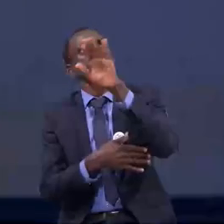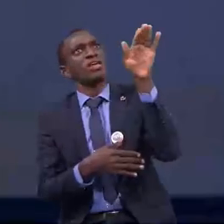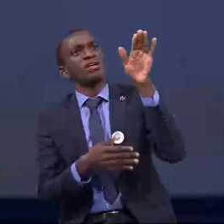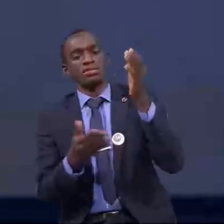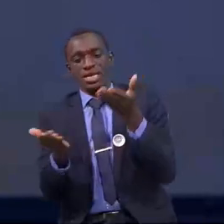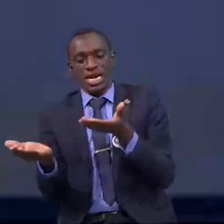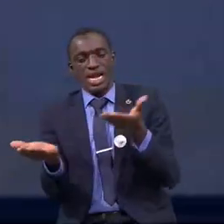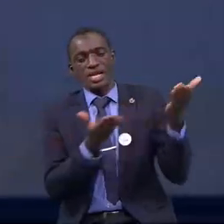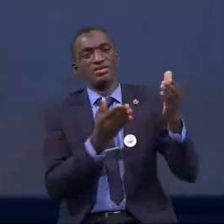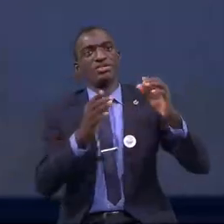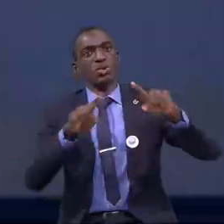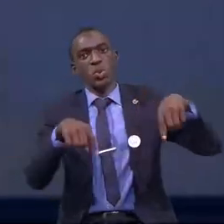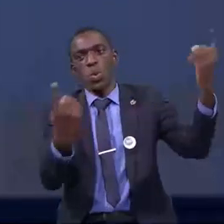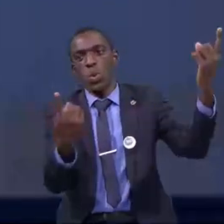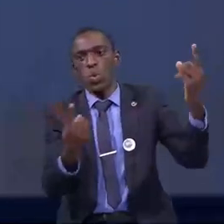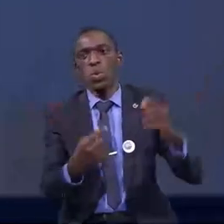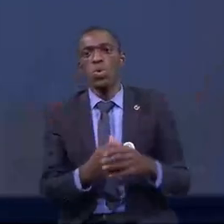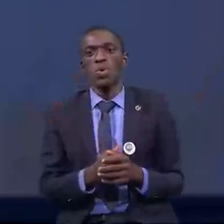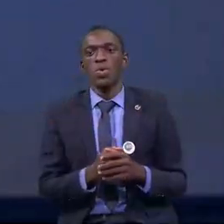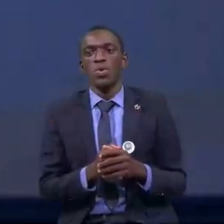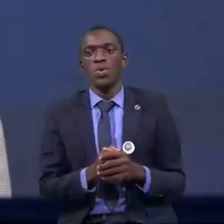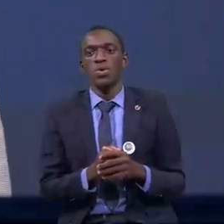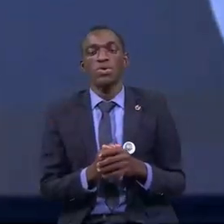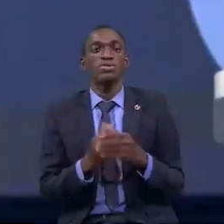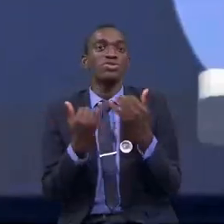Et ils ont mis, prends part.